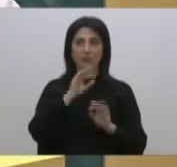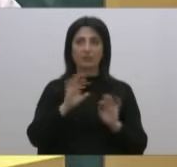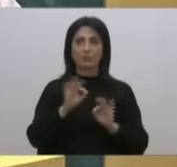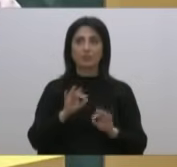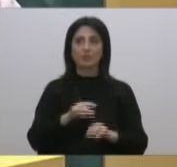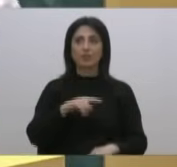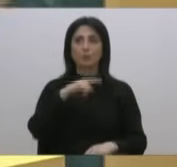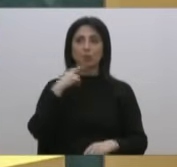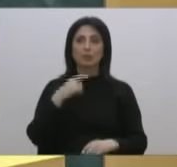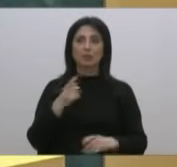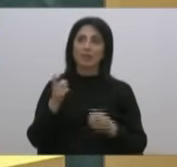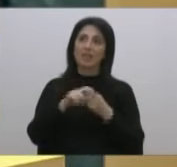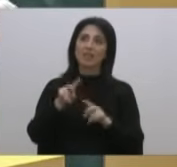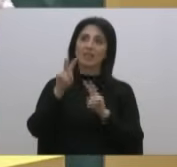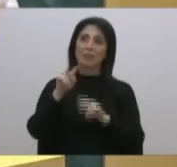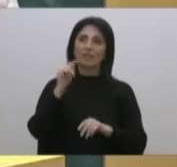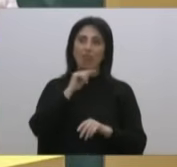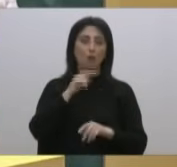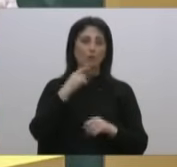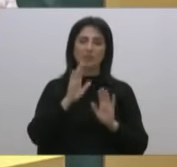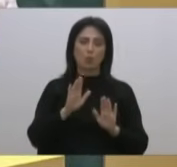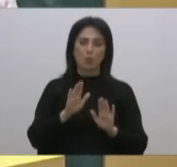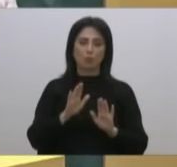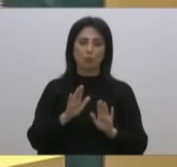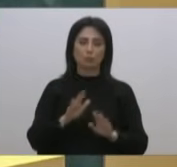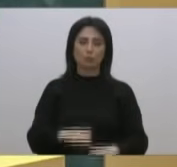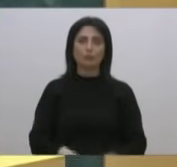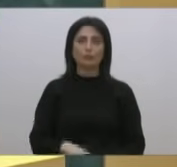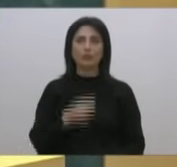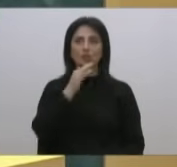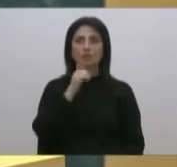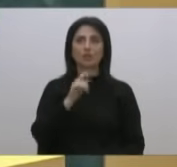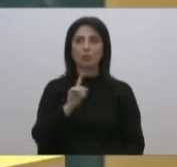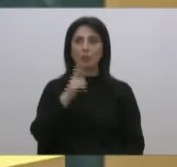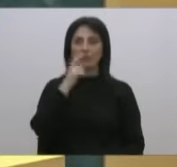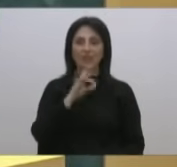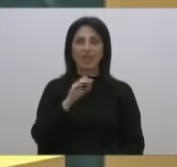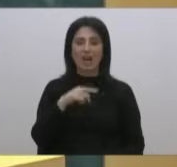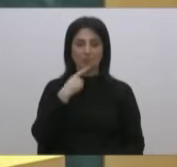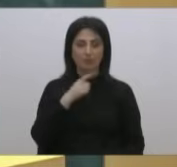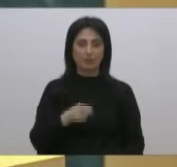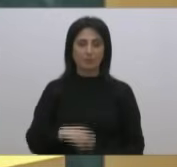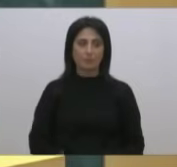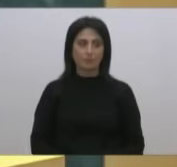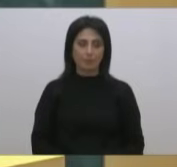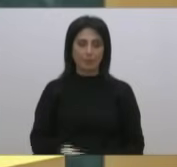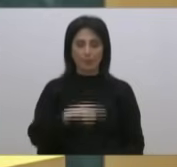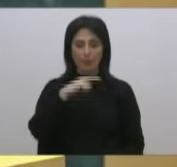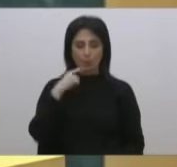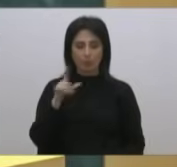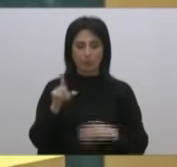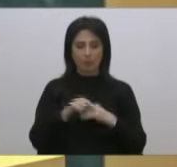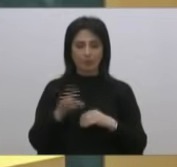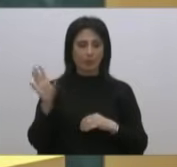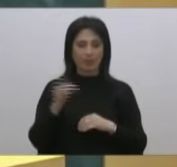ბრძანა, რუსეთთან დამოკიდებულება, მე ეკონომიკაზე ვსაუბრობ მხოლოდ. ჯერ ერთი ის, რომ ბატონო ერაგიმაც ბრძანა,